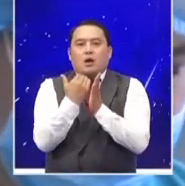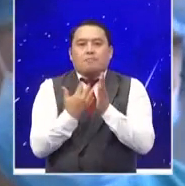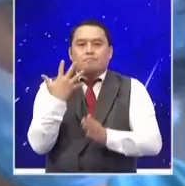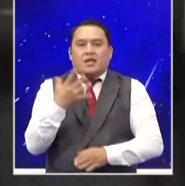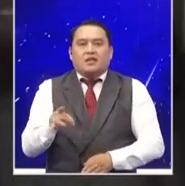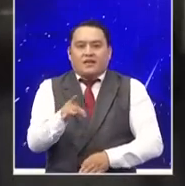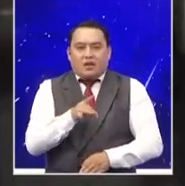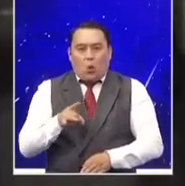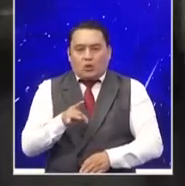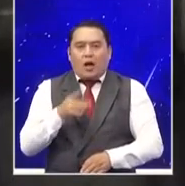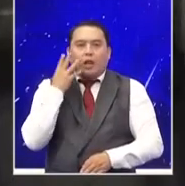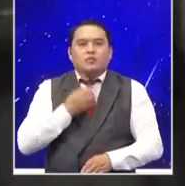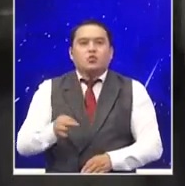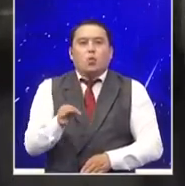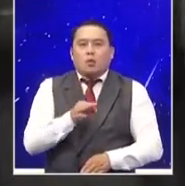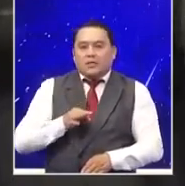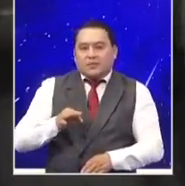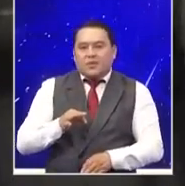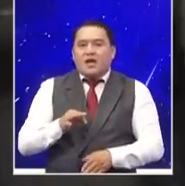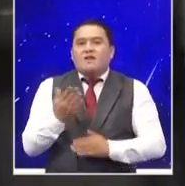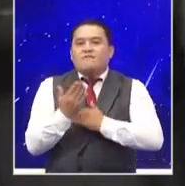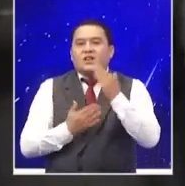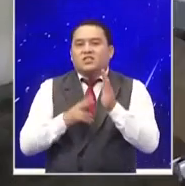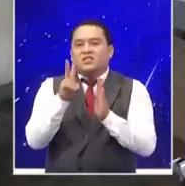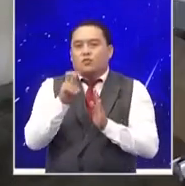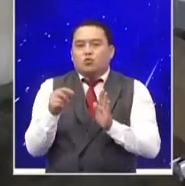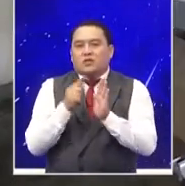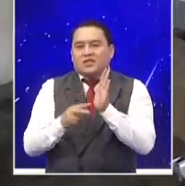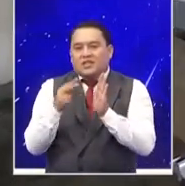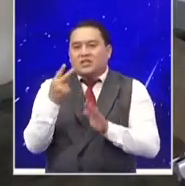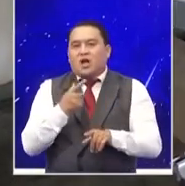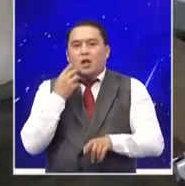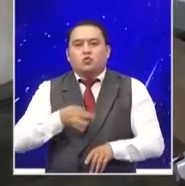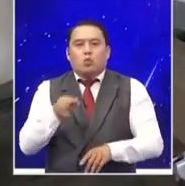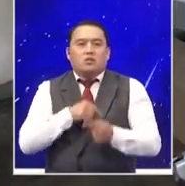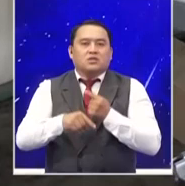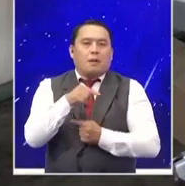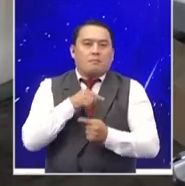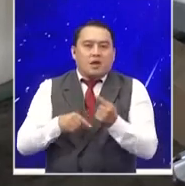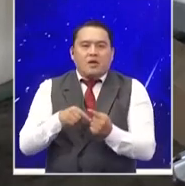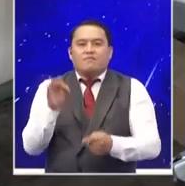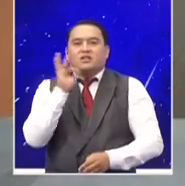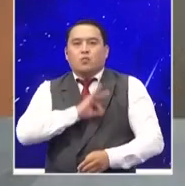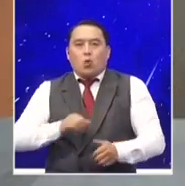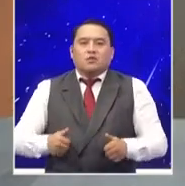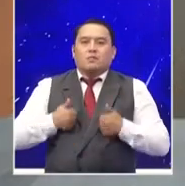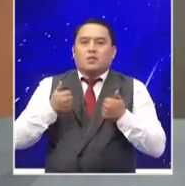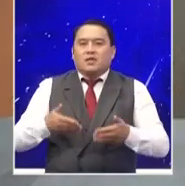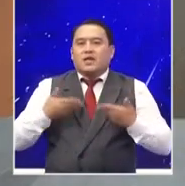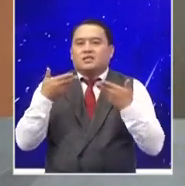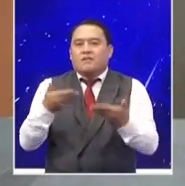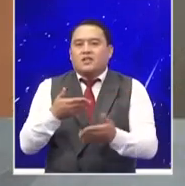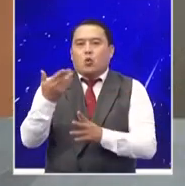5 регионов, в том числе и Алматинская область. Свыше 230 жетсусских бизнесменов намерены воспользоваться